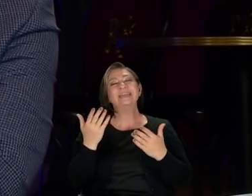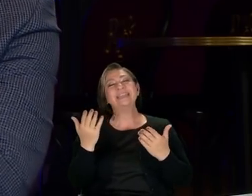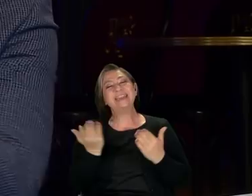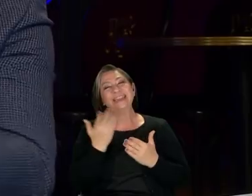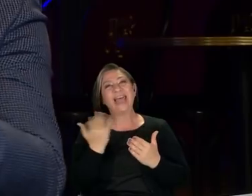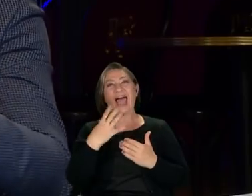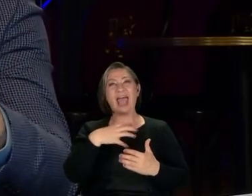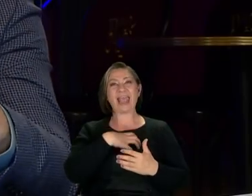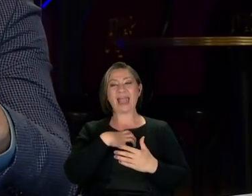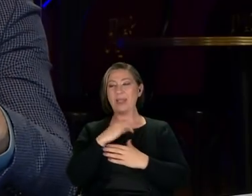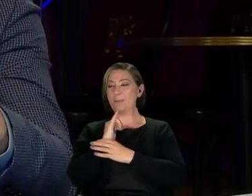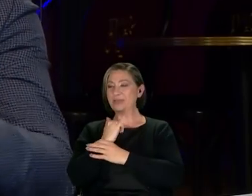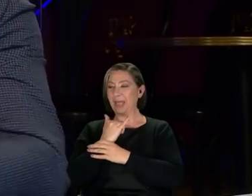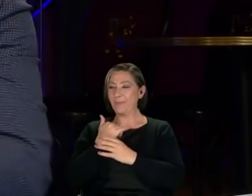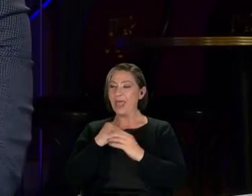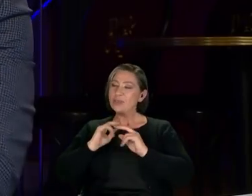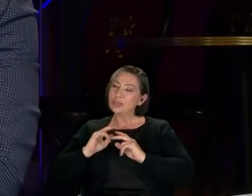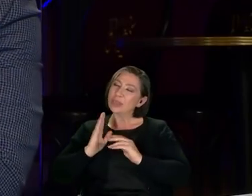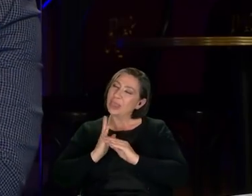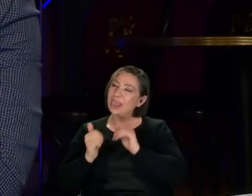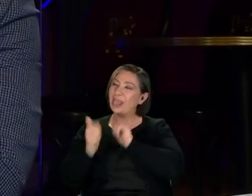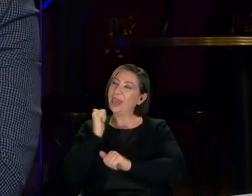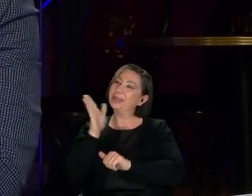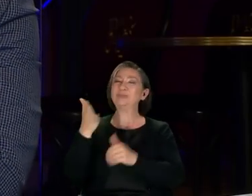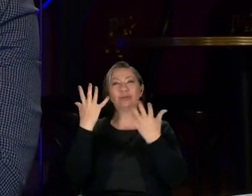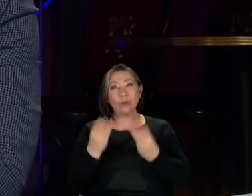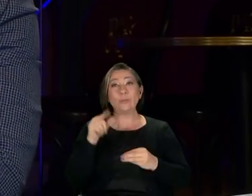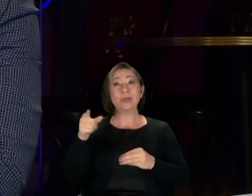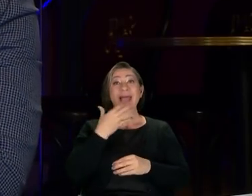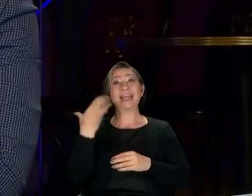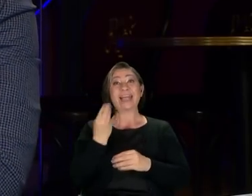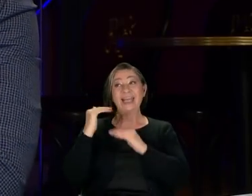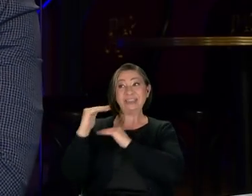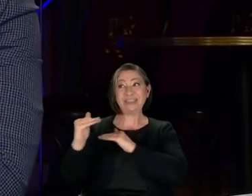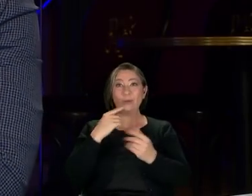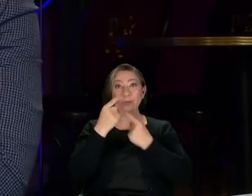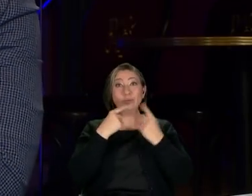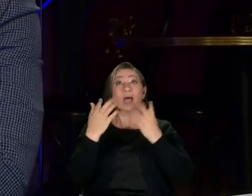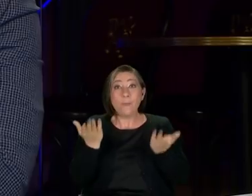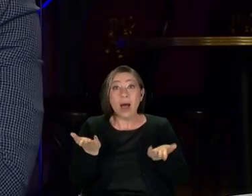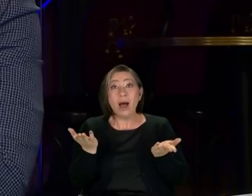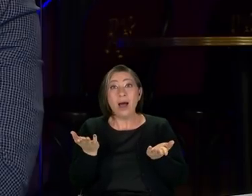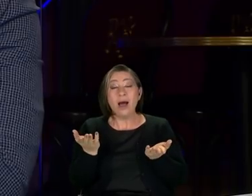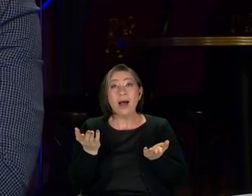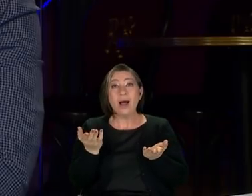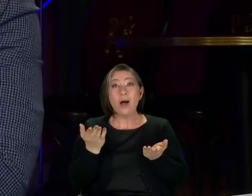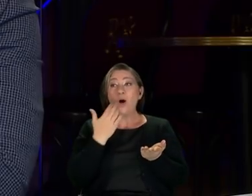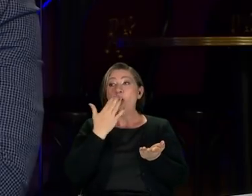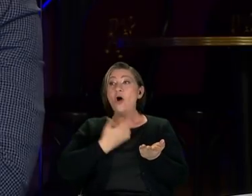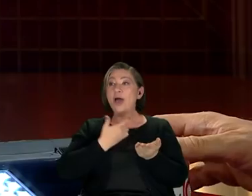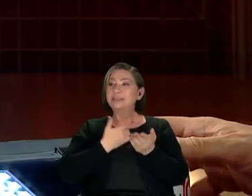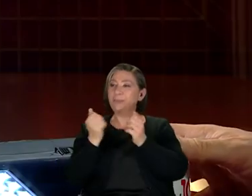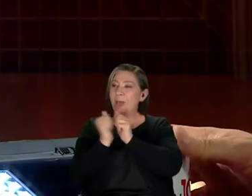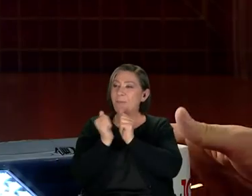bir kendi mesleğime dönmüş oldum. Burada tabii gençlikten bahsettiniz ama ya öğrencilerle